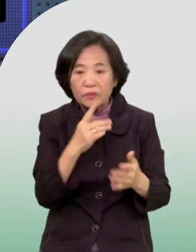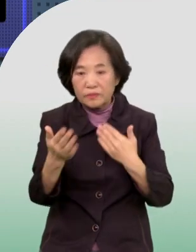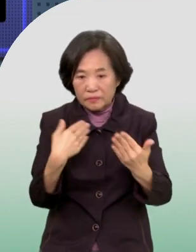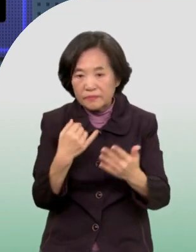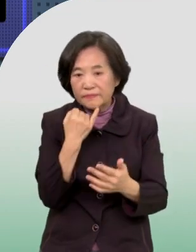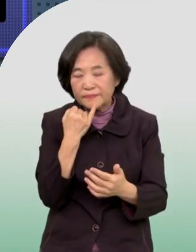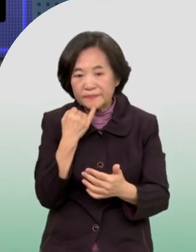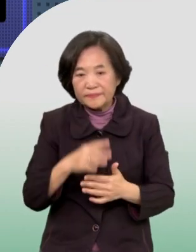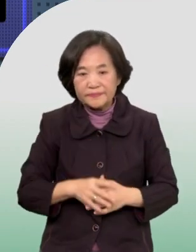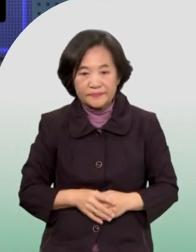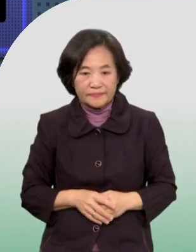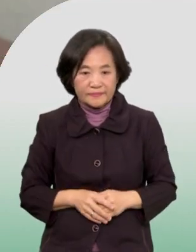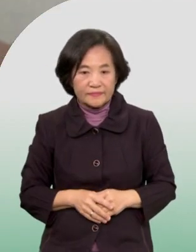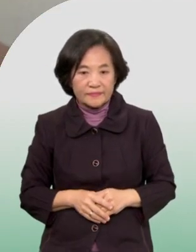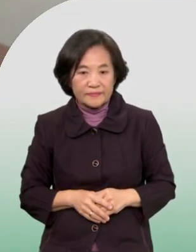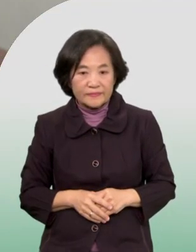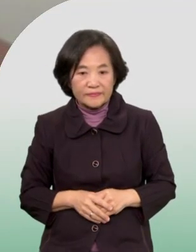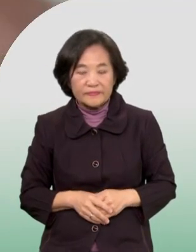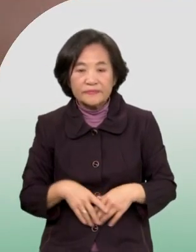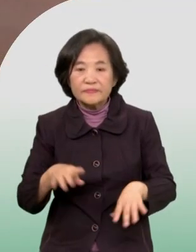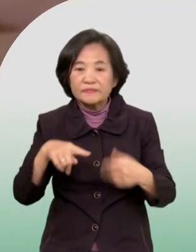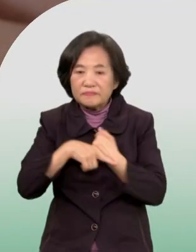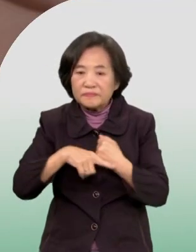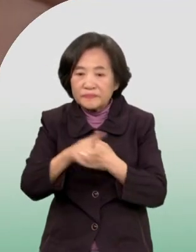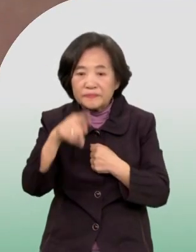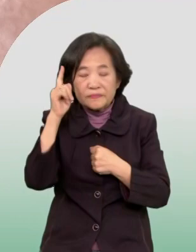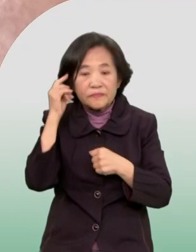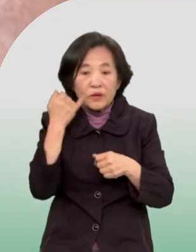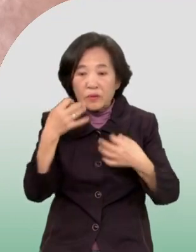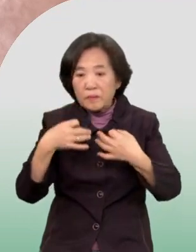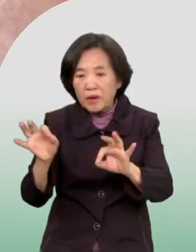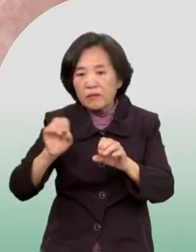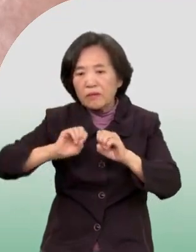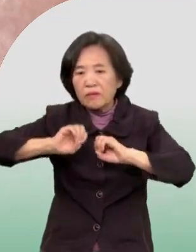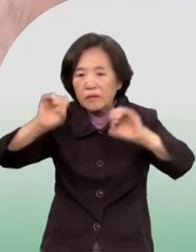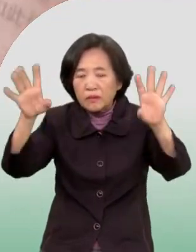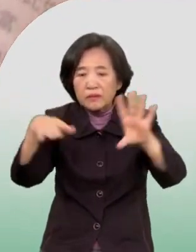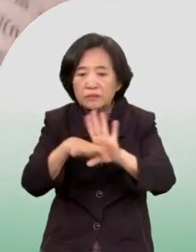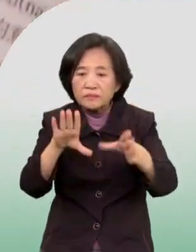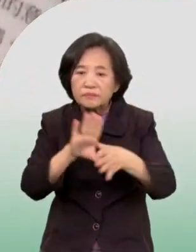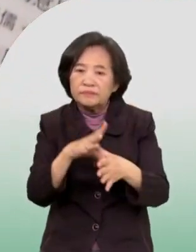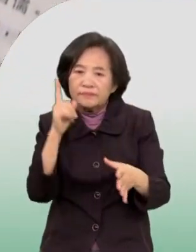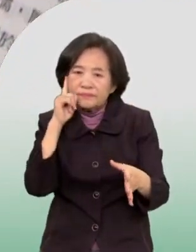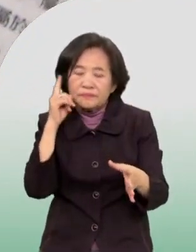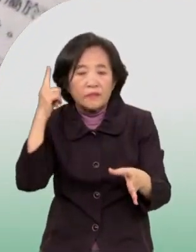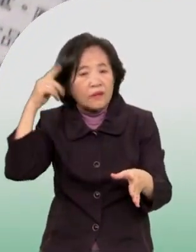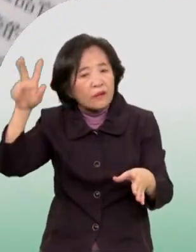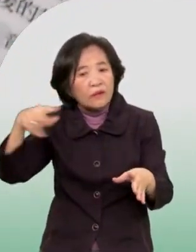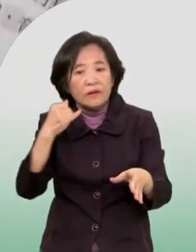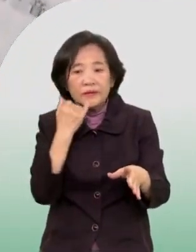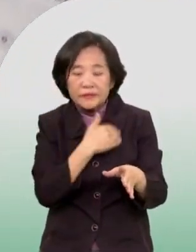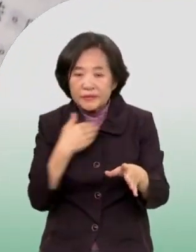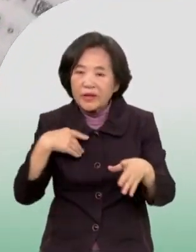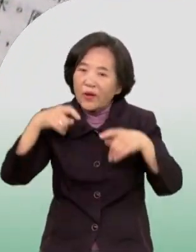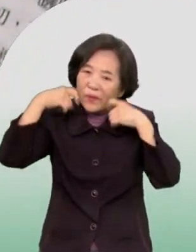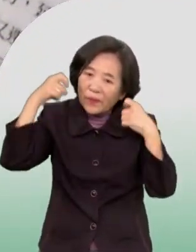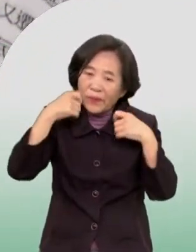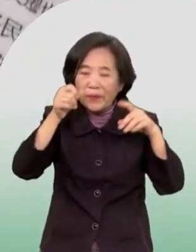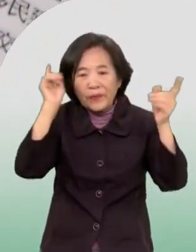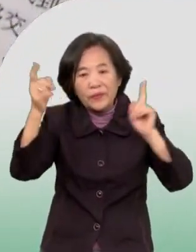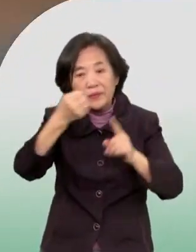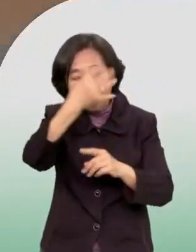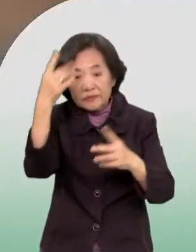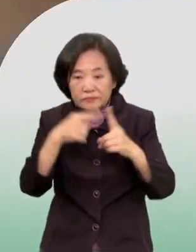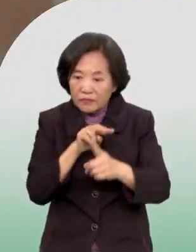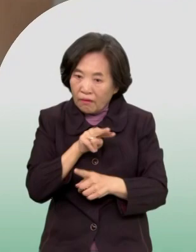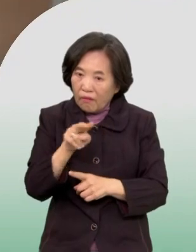楚，就比较不会有争议的。 或者因为单纯用推广文化的面向来看，用空耳可是神奇，后生的族群